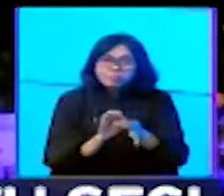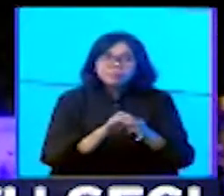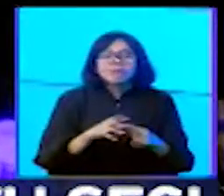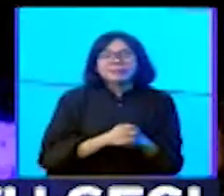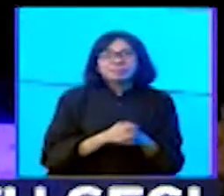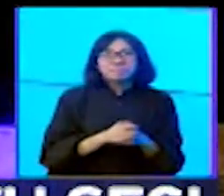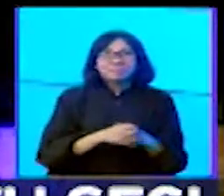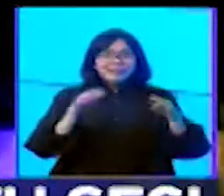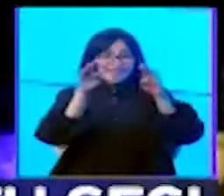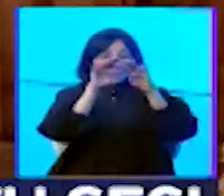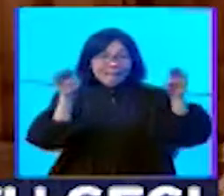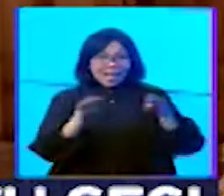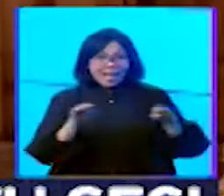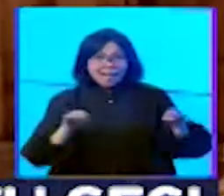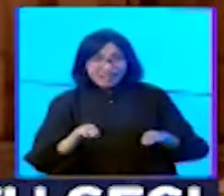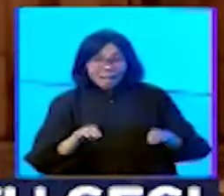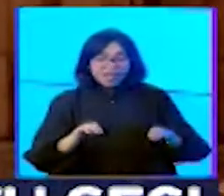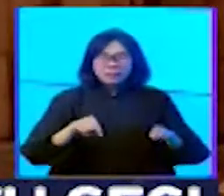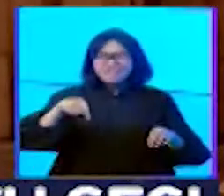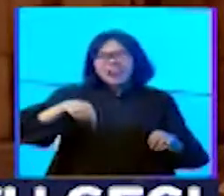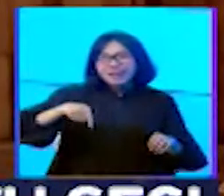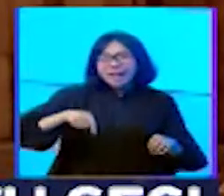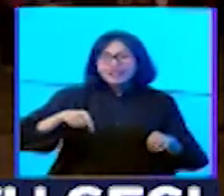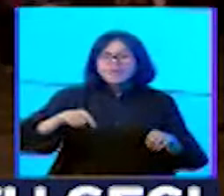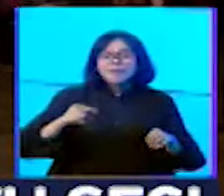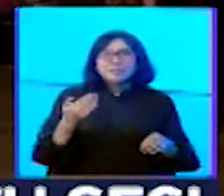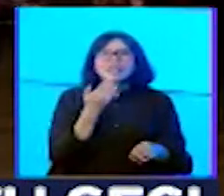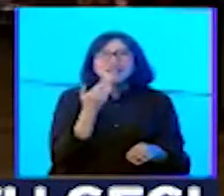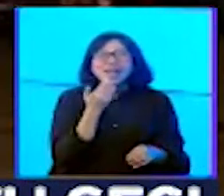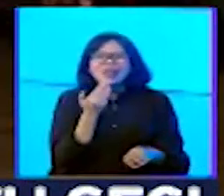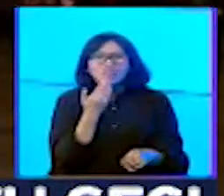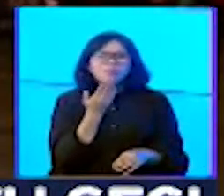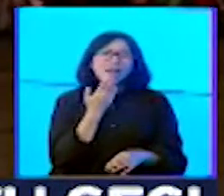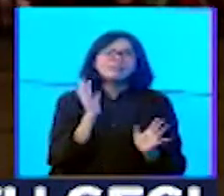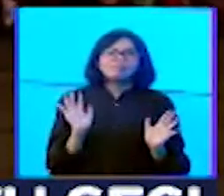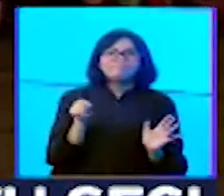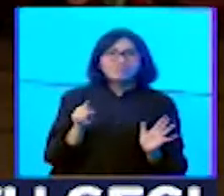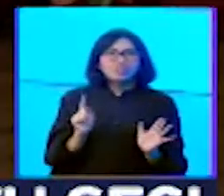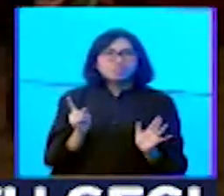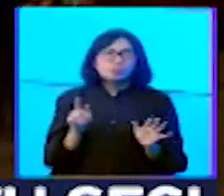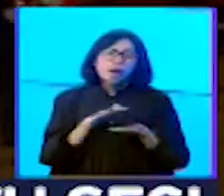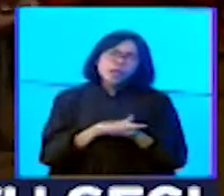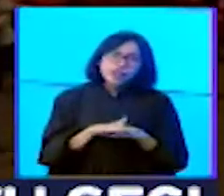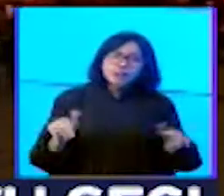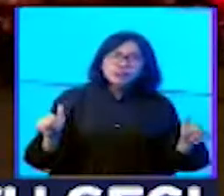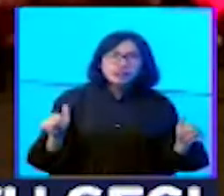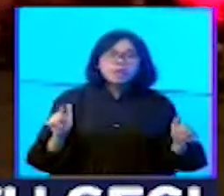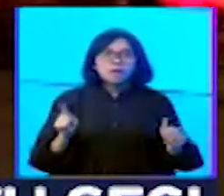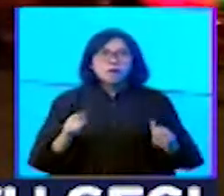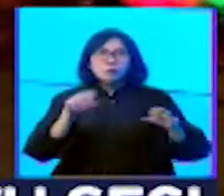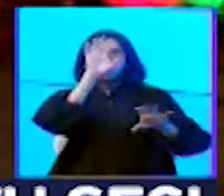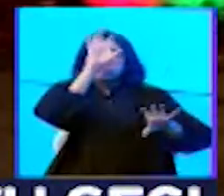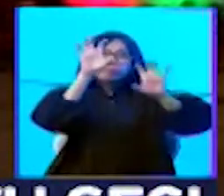tahun ini juga mengedepankan kesederhanaan dan juga keheningan dimana-mana ornamen-ornamen Natal hanya terletak di halaman